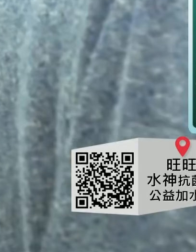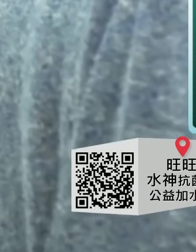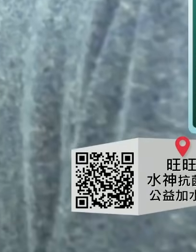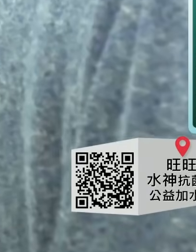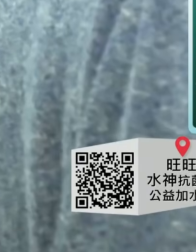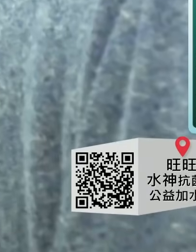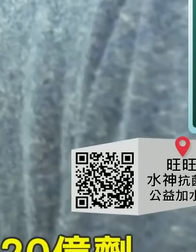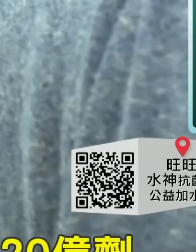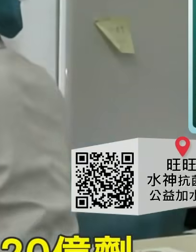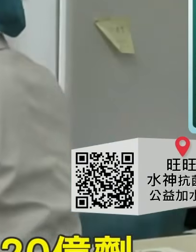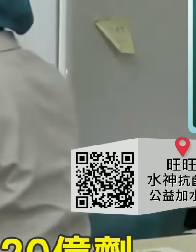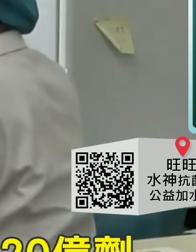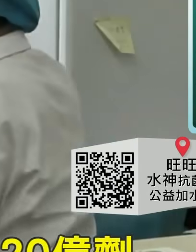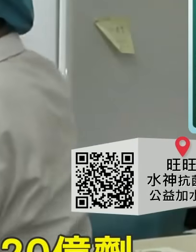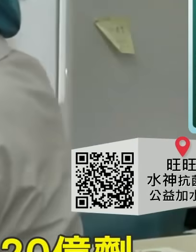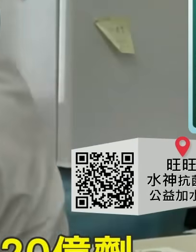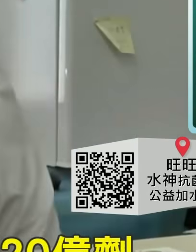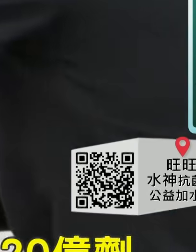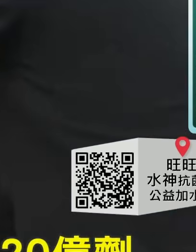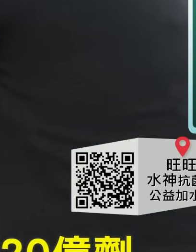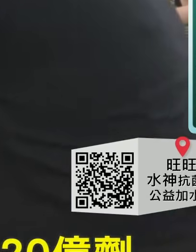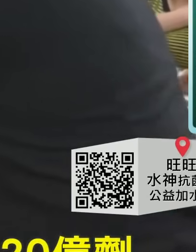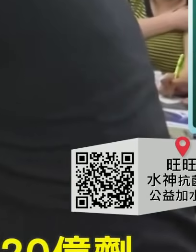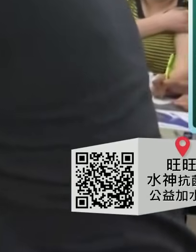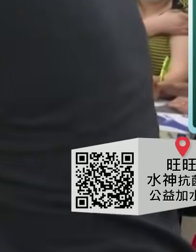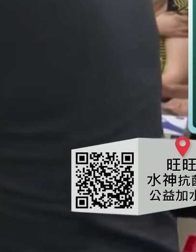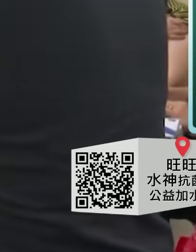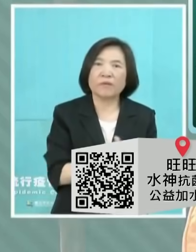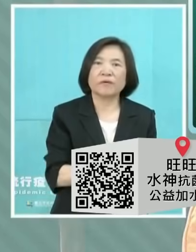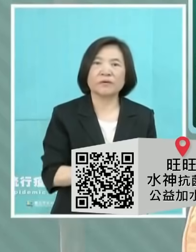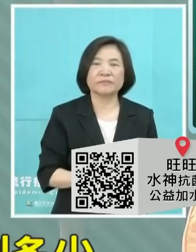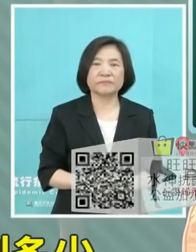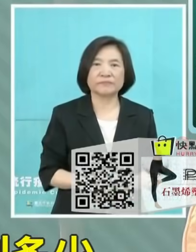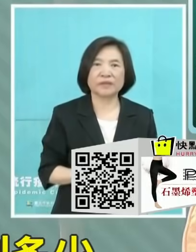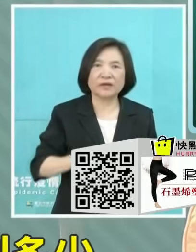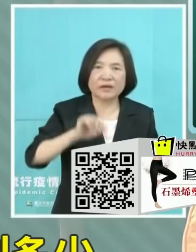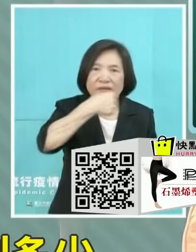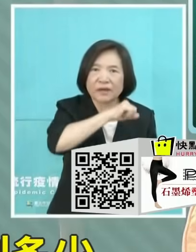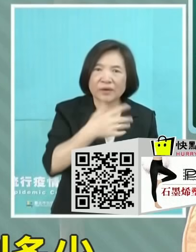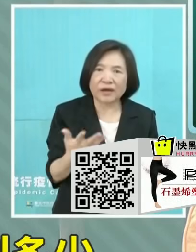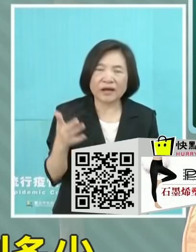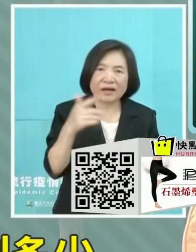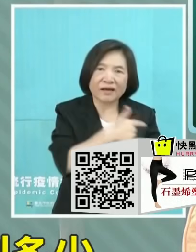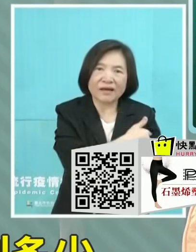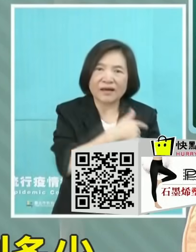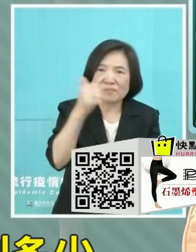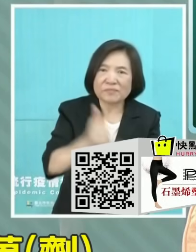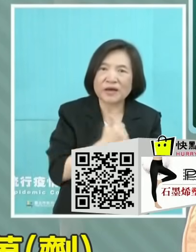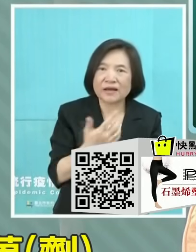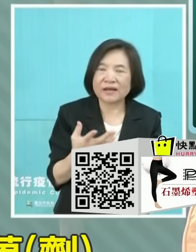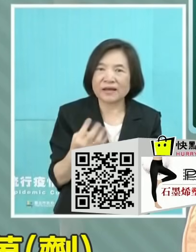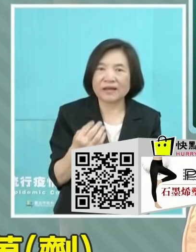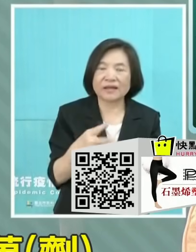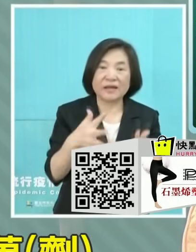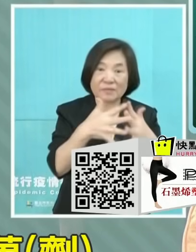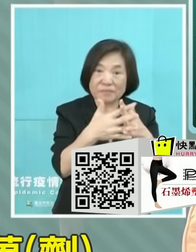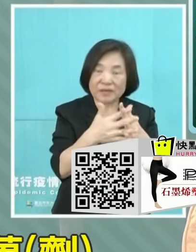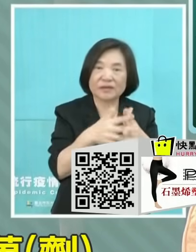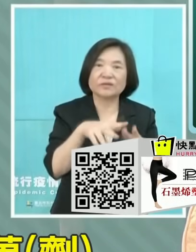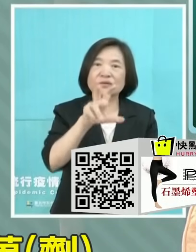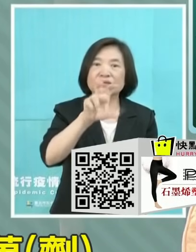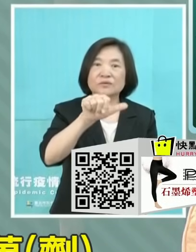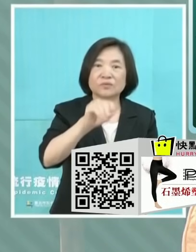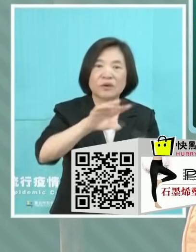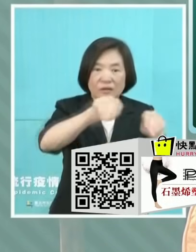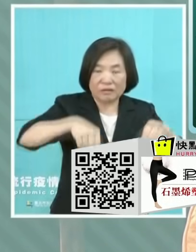生路。目前全世界疫苗已经打掉20亿剂，超过20亿，结果我们台湾到现在才拿到多少？美国是说给我们